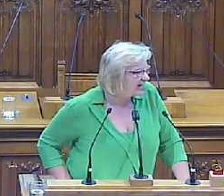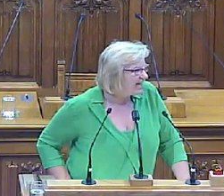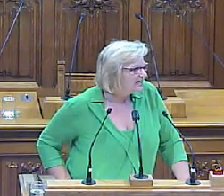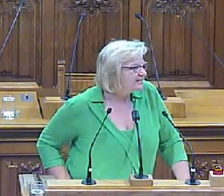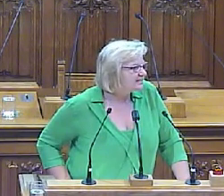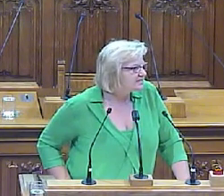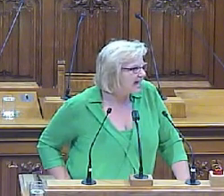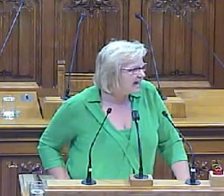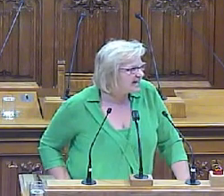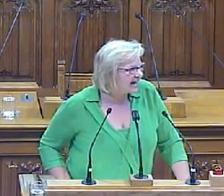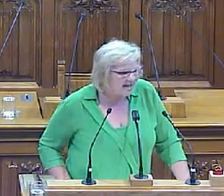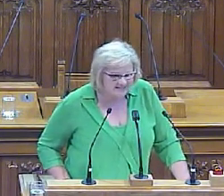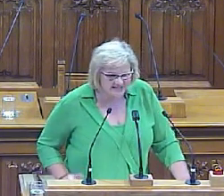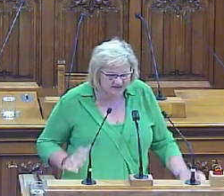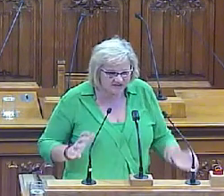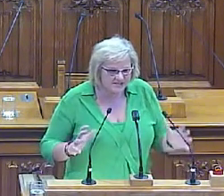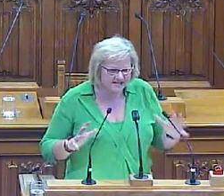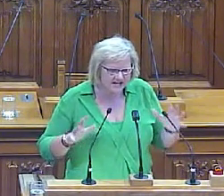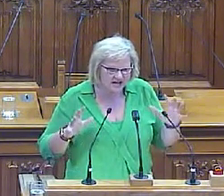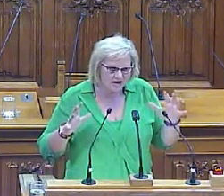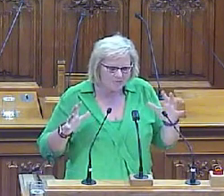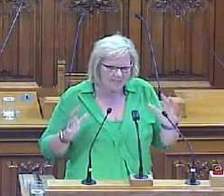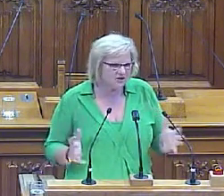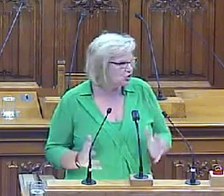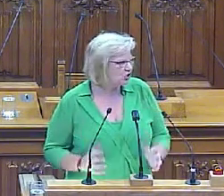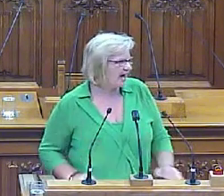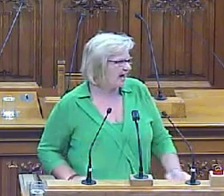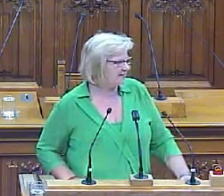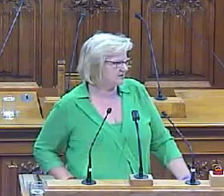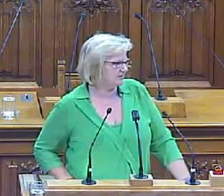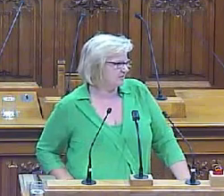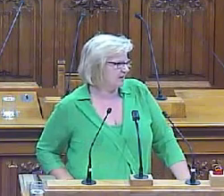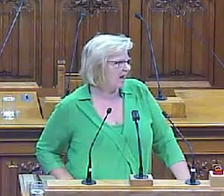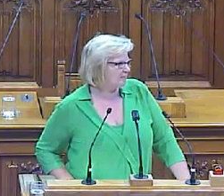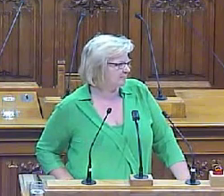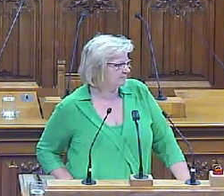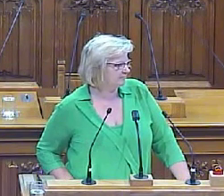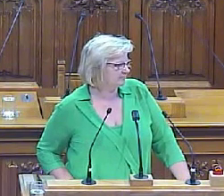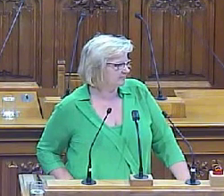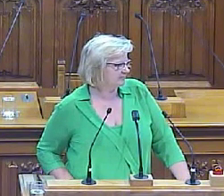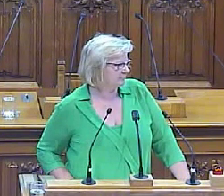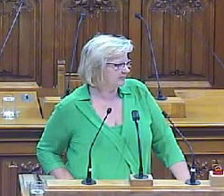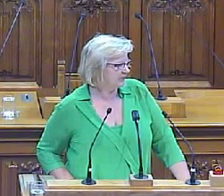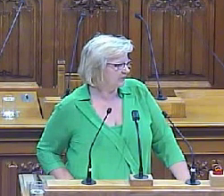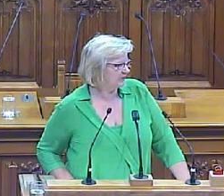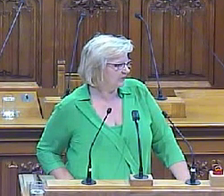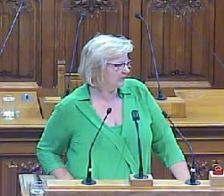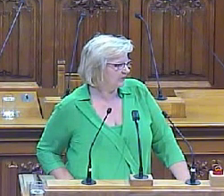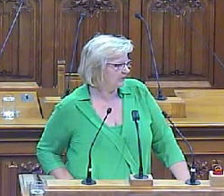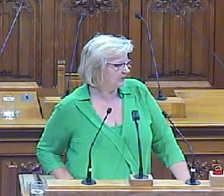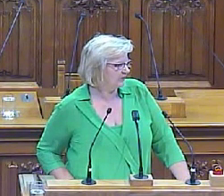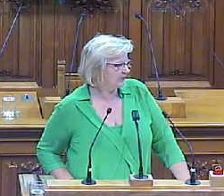diese Macht wollen Sie dazu verwenden, dass Sie eine ganz gewisse Menschenart haben.